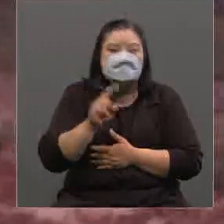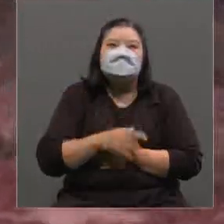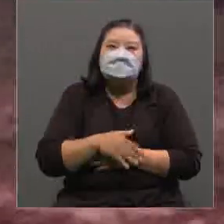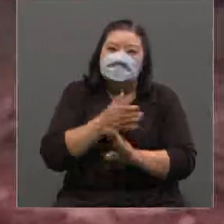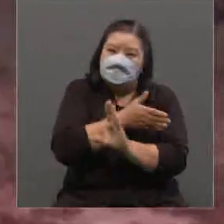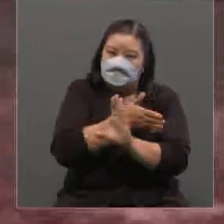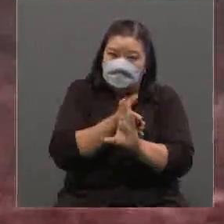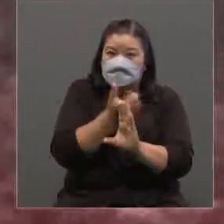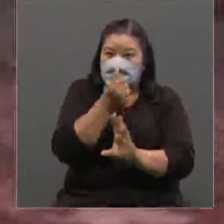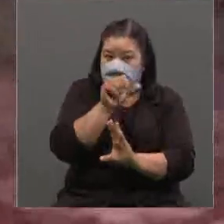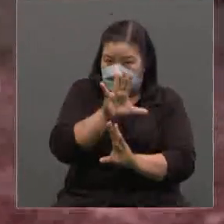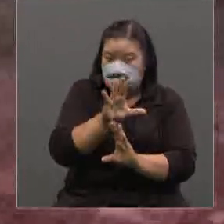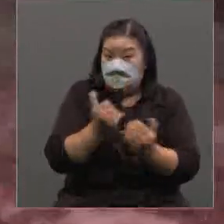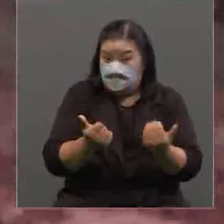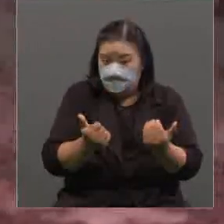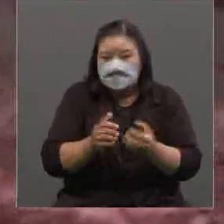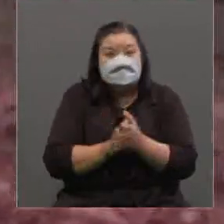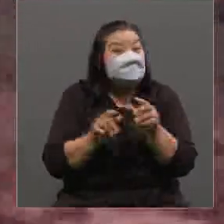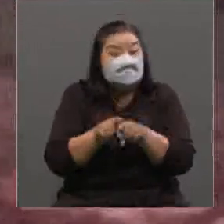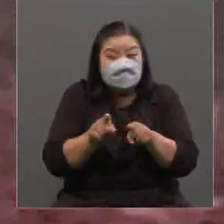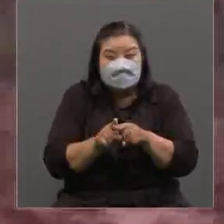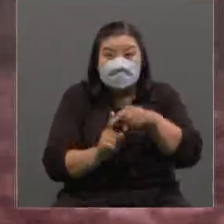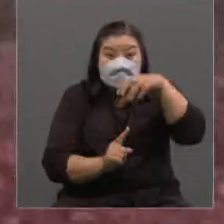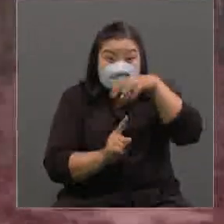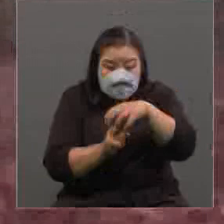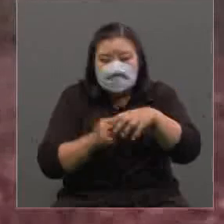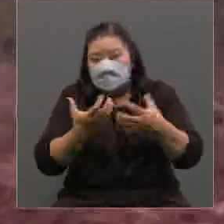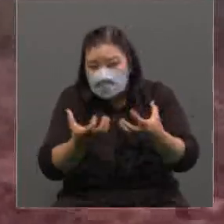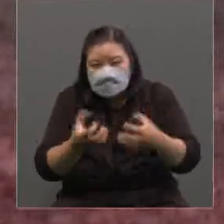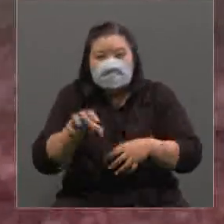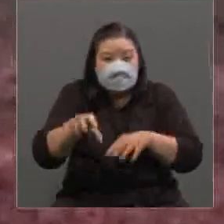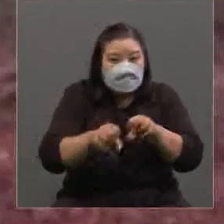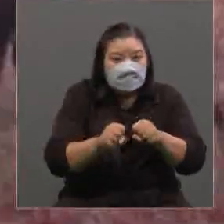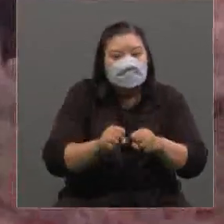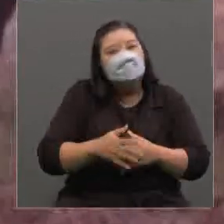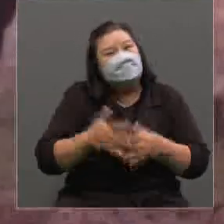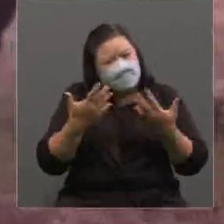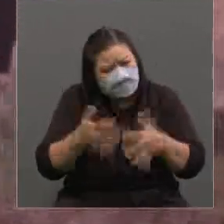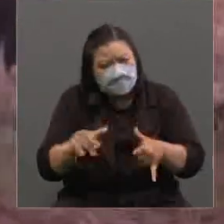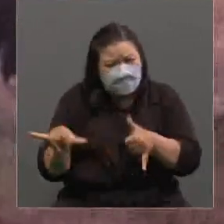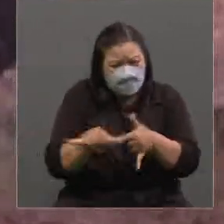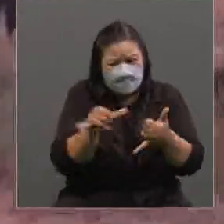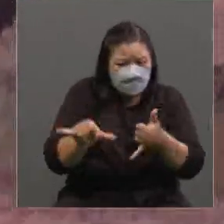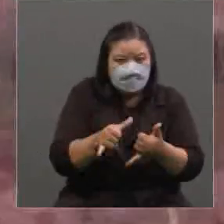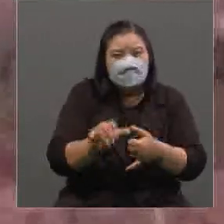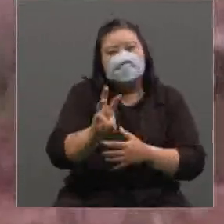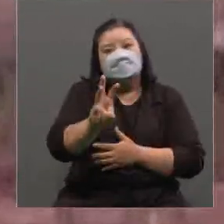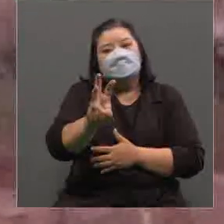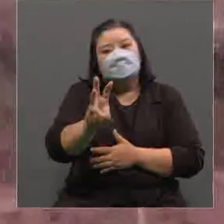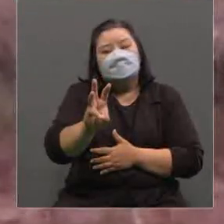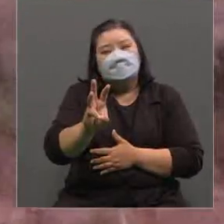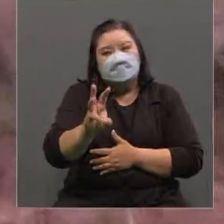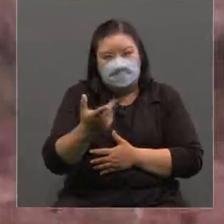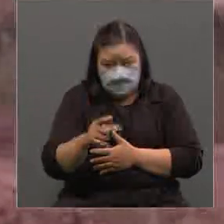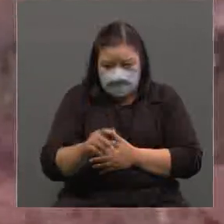15วันชาวบ้านไปเก็บของป่าถูกกระทิงทำร้ายรวมแล้วมากกว่า 6รายผู้ใหญ่เขาก็เลยออกมาเตือนให้ชาวบ้าน